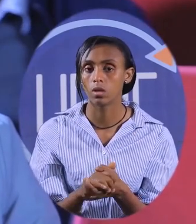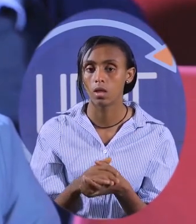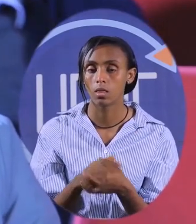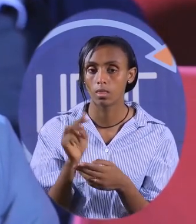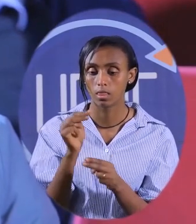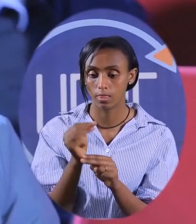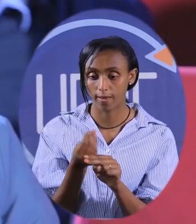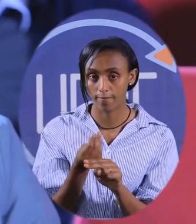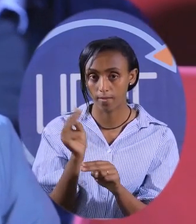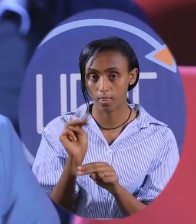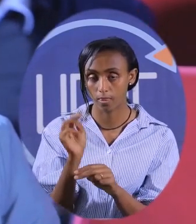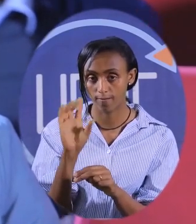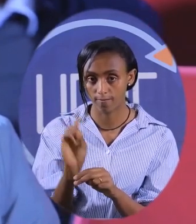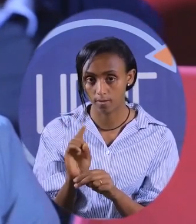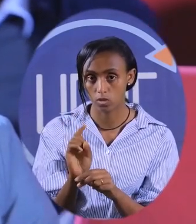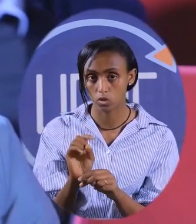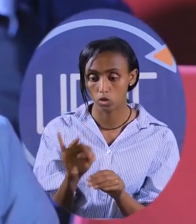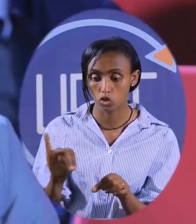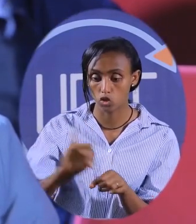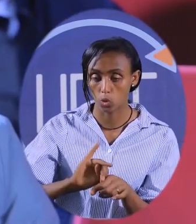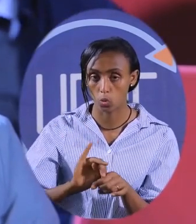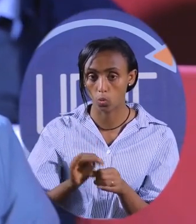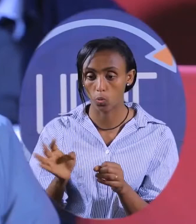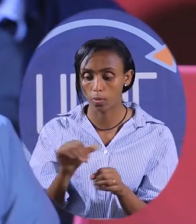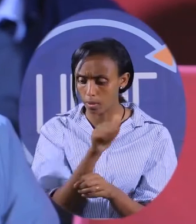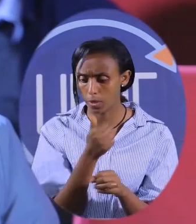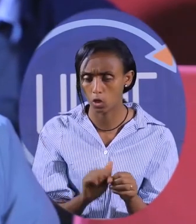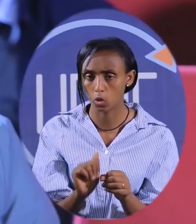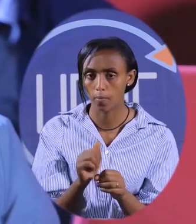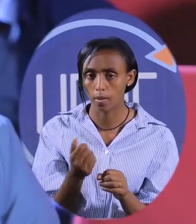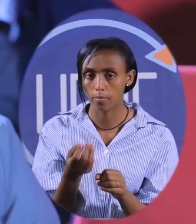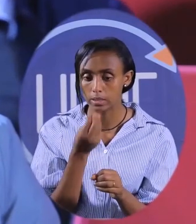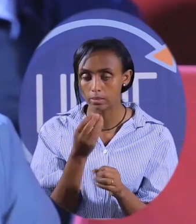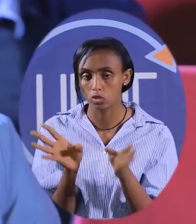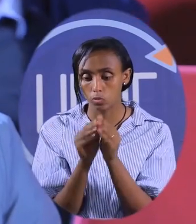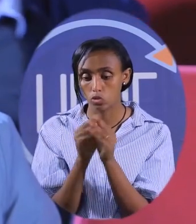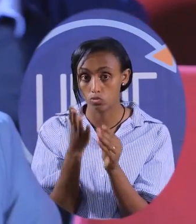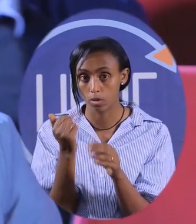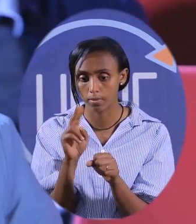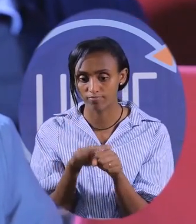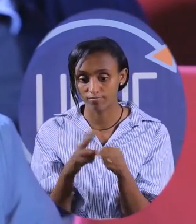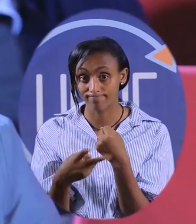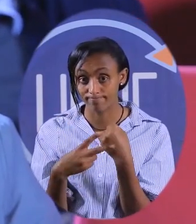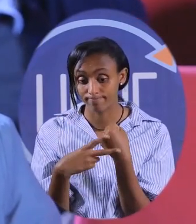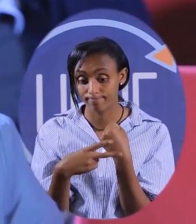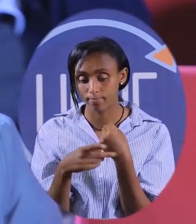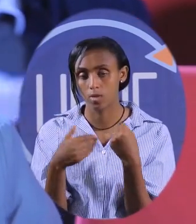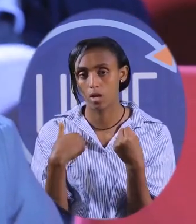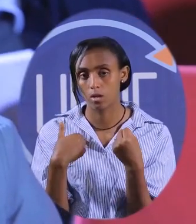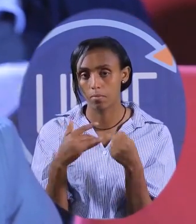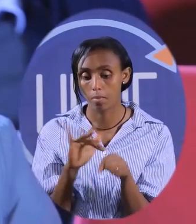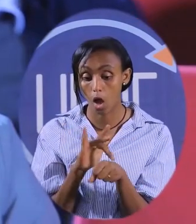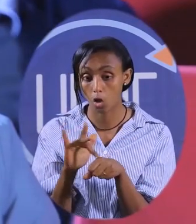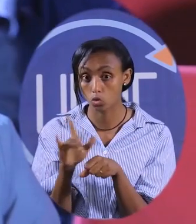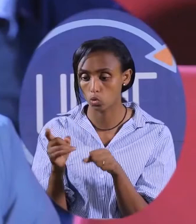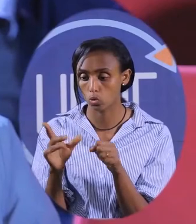ጤፍ፣ ጨው፣ ማንኛውንም የምግብ አይነቶች ይሰበስቡ ነበር በመጋዘን። ሰብስበው ባዶ